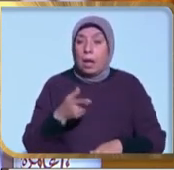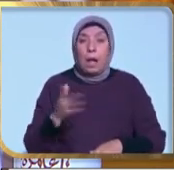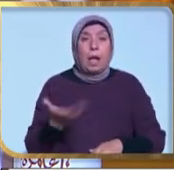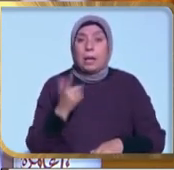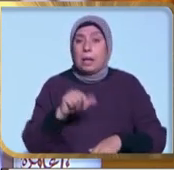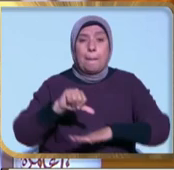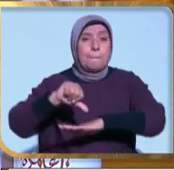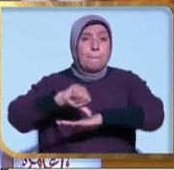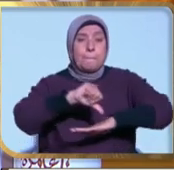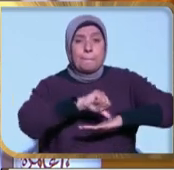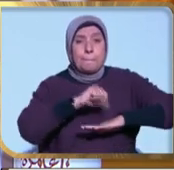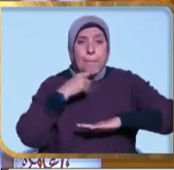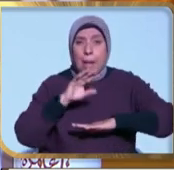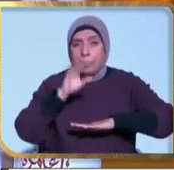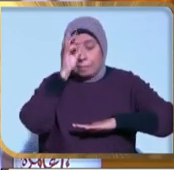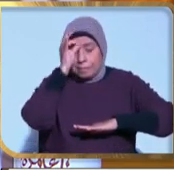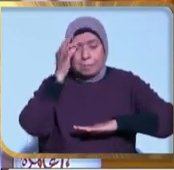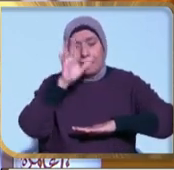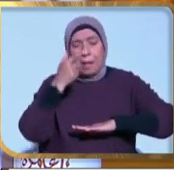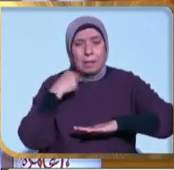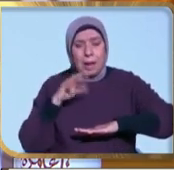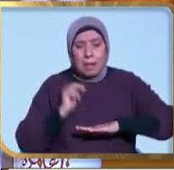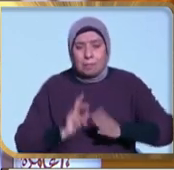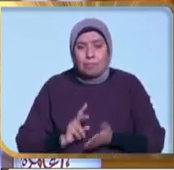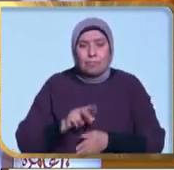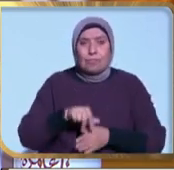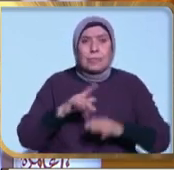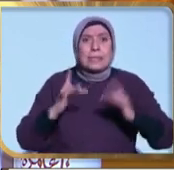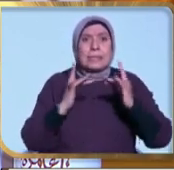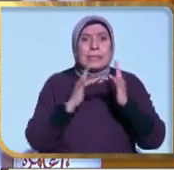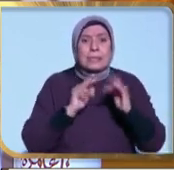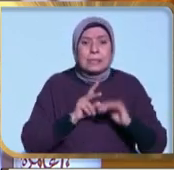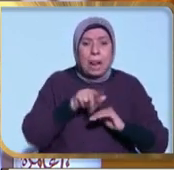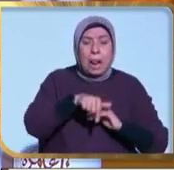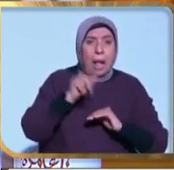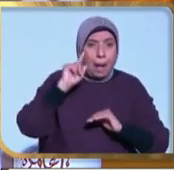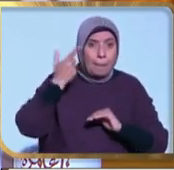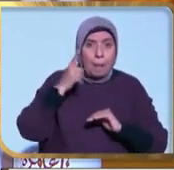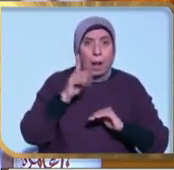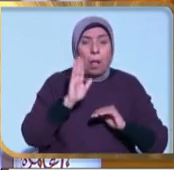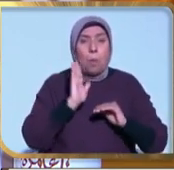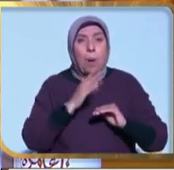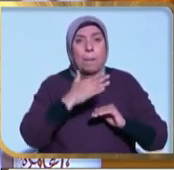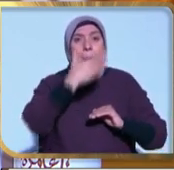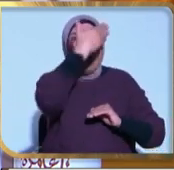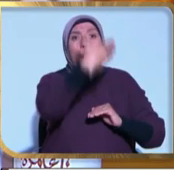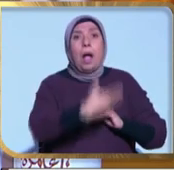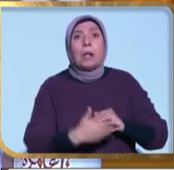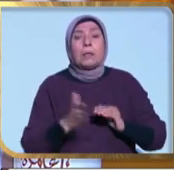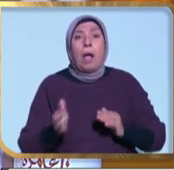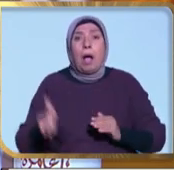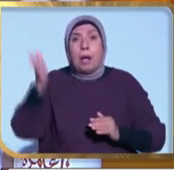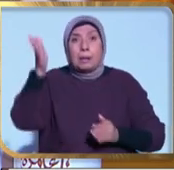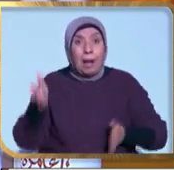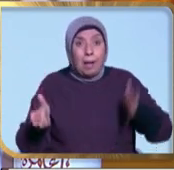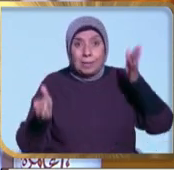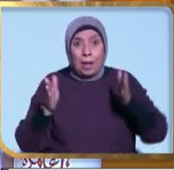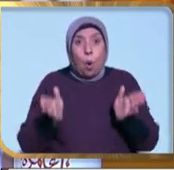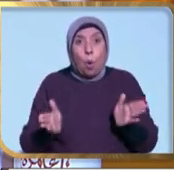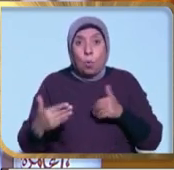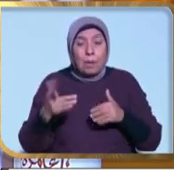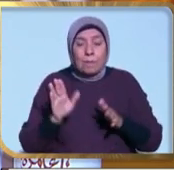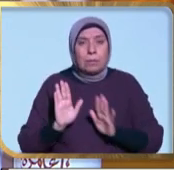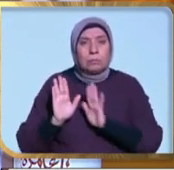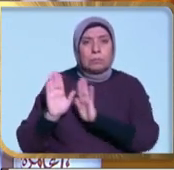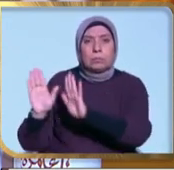مكان ولو كان حائط مثلا بالنسبه للمرضى او الكرسي اللي فيه عالق فيه مثلا ايه شي من التراب ممكن